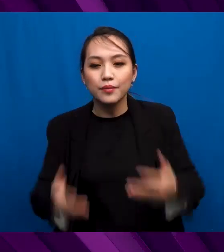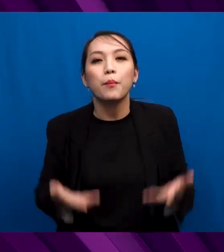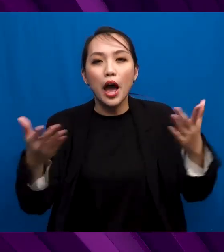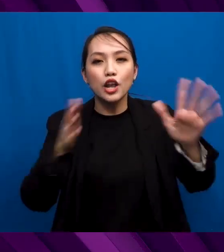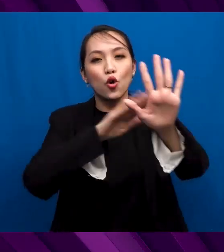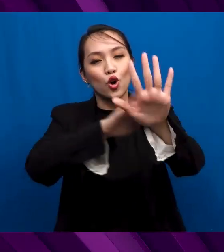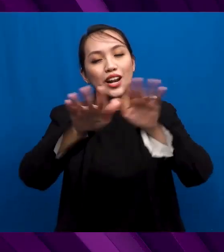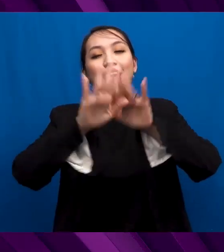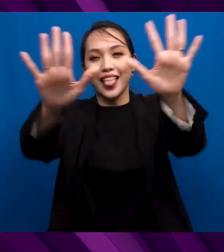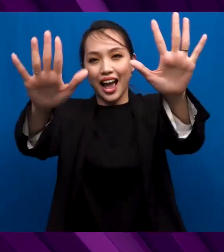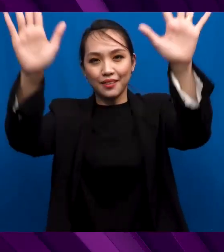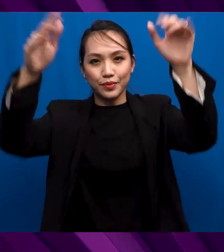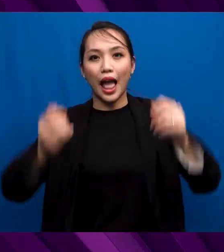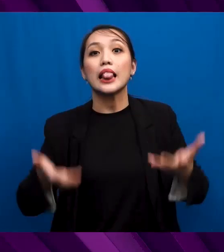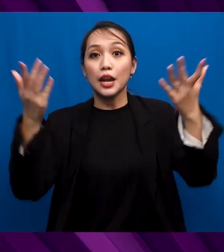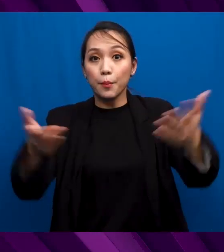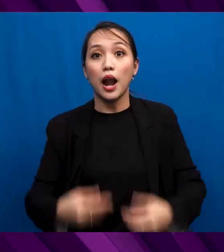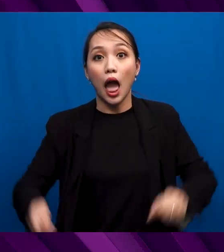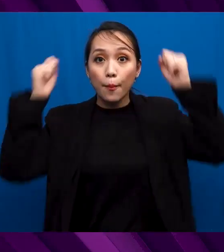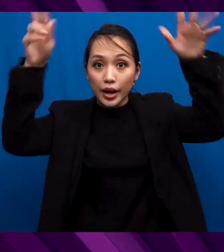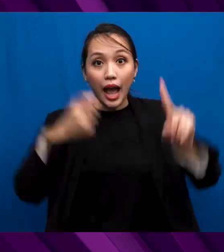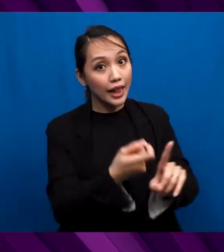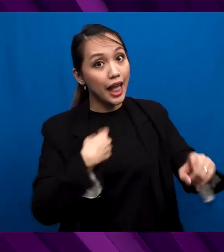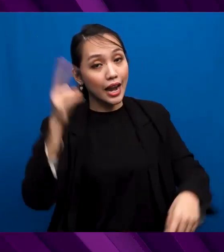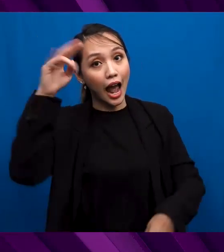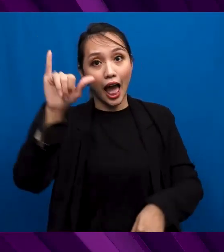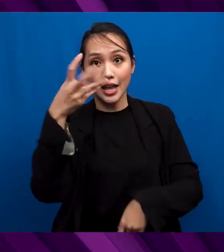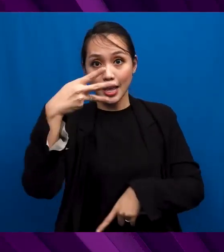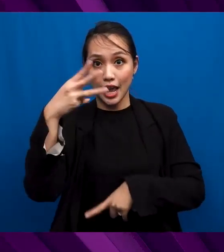lagi. Angkat tangan, terimalah berkat dari Allah Yehuda,